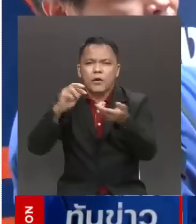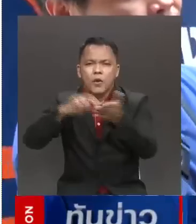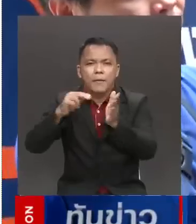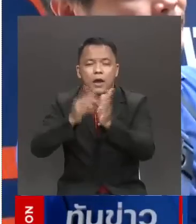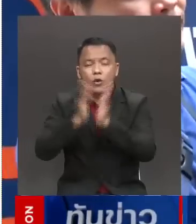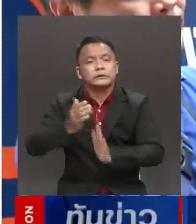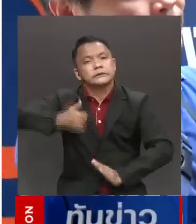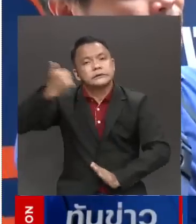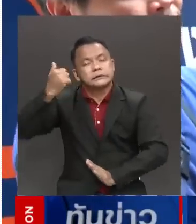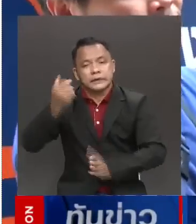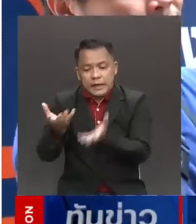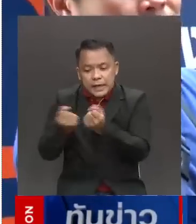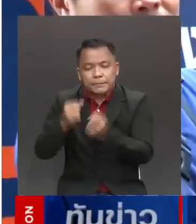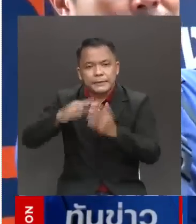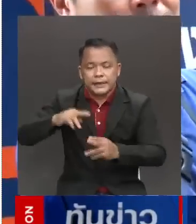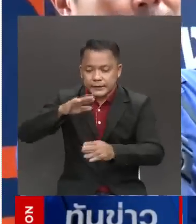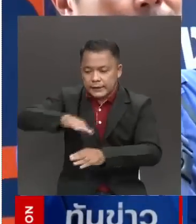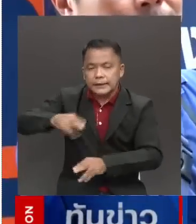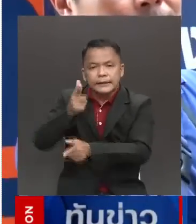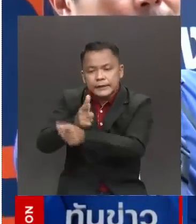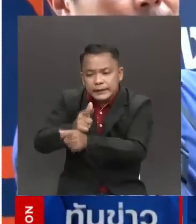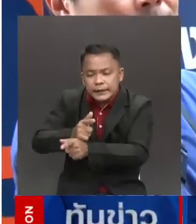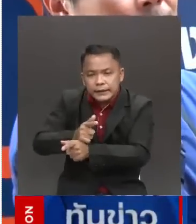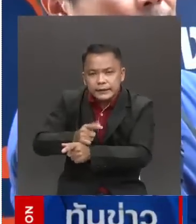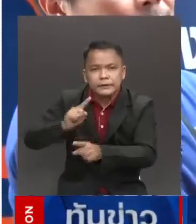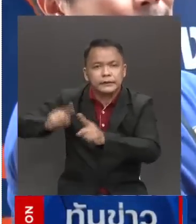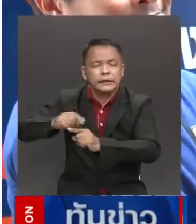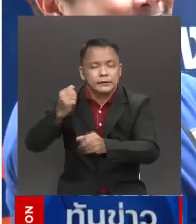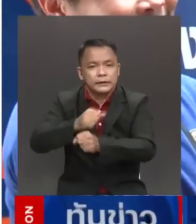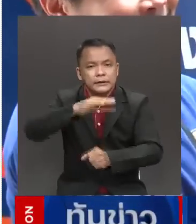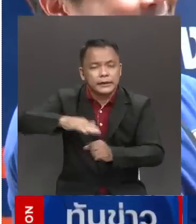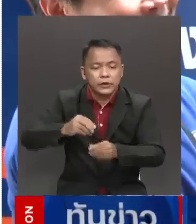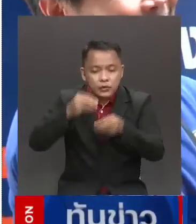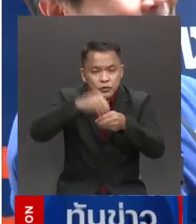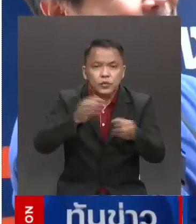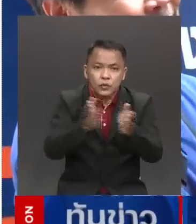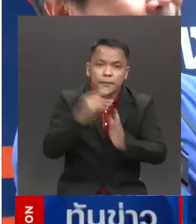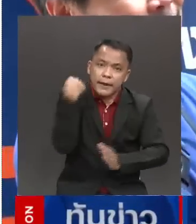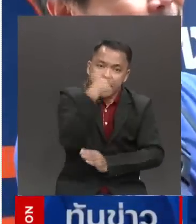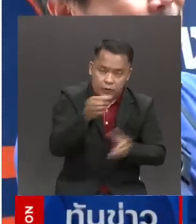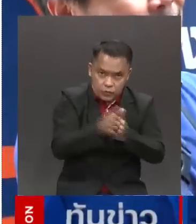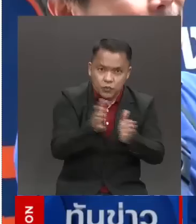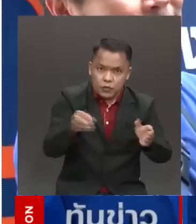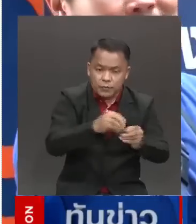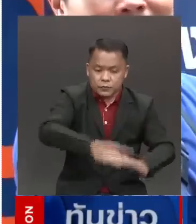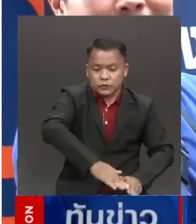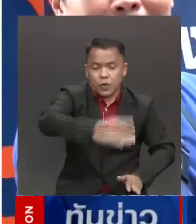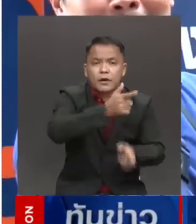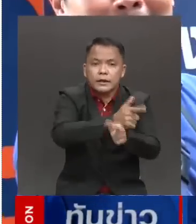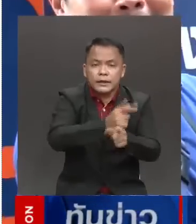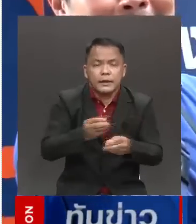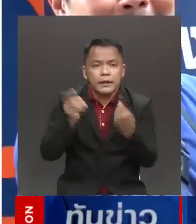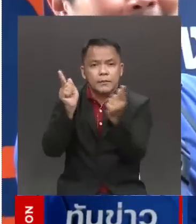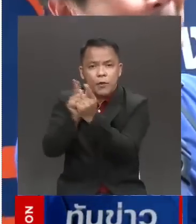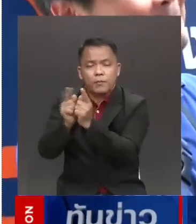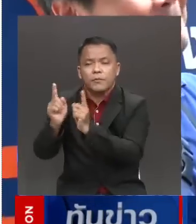บุคคลอื่นซึ่งรับเด็กไว้ในความอุปการะเลี้ยงดูหรือว่าเด็กอาศัยอยู่ด้วยกันมาเป็นผู้มอบตัว